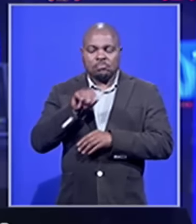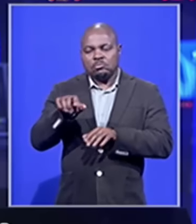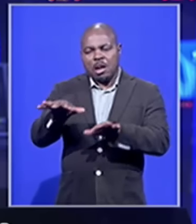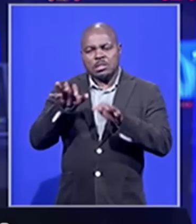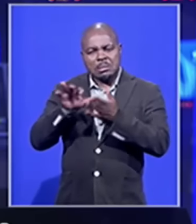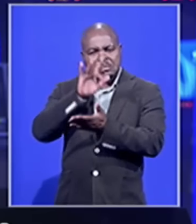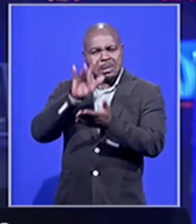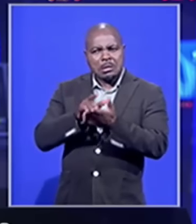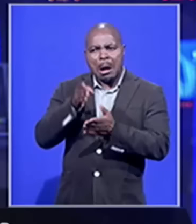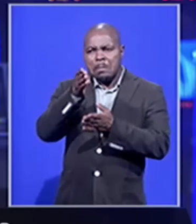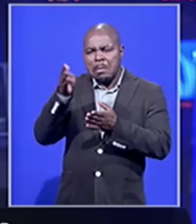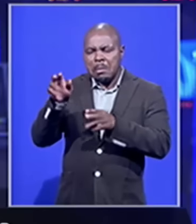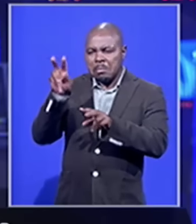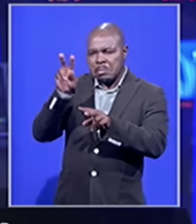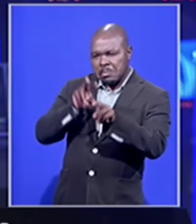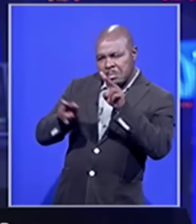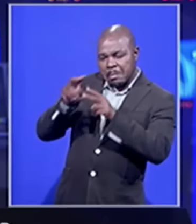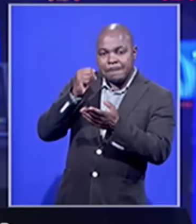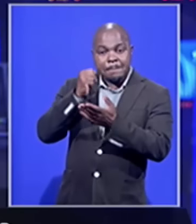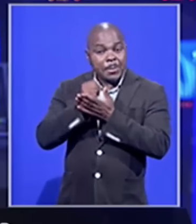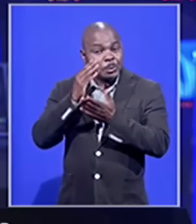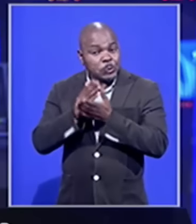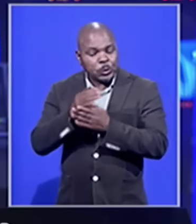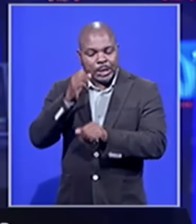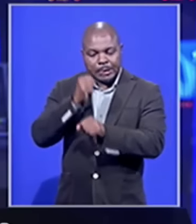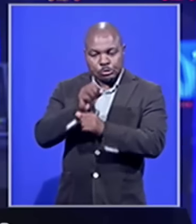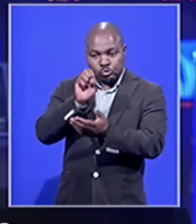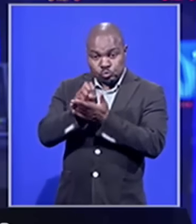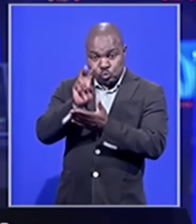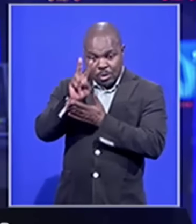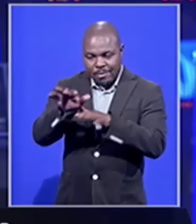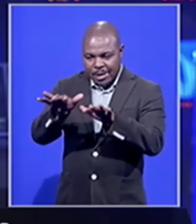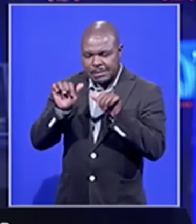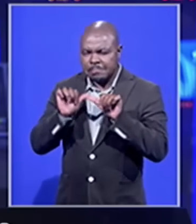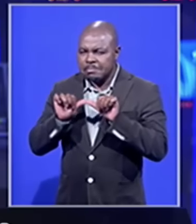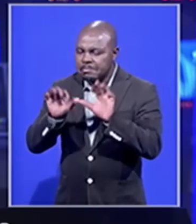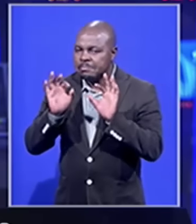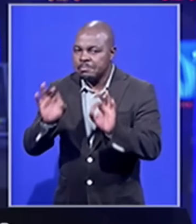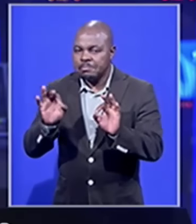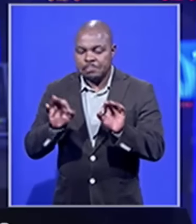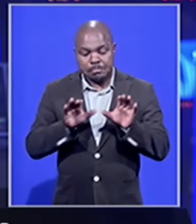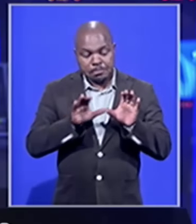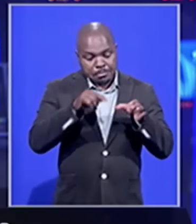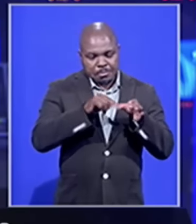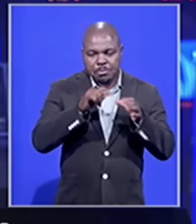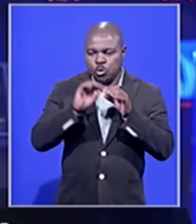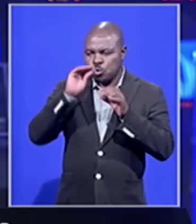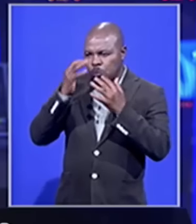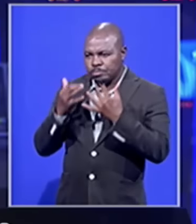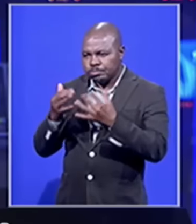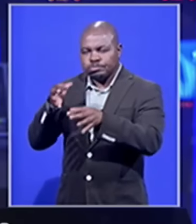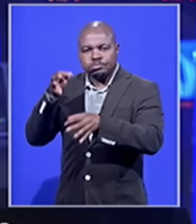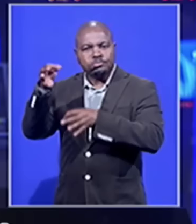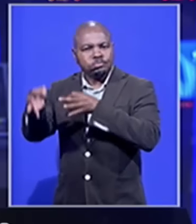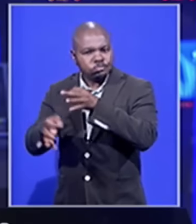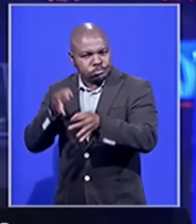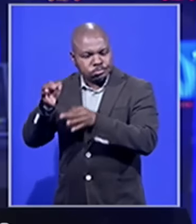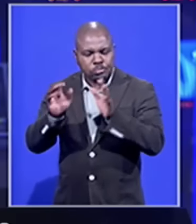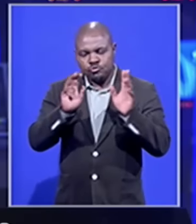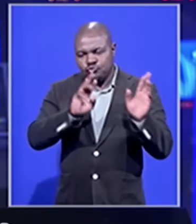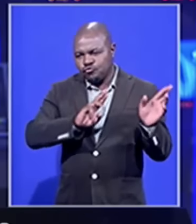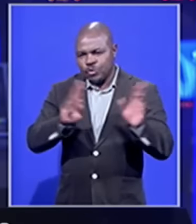ho boloka boleng ba dihlahlobo tsa makgaolakgang tsa grade 12. Umalusi tsebisitse boraditaba boemo ba ho itukisetsa dihlahlobo